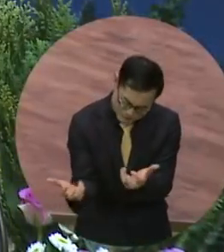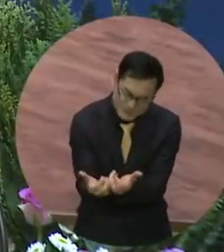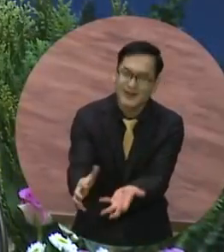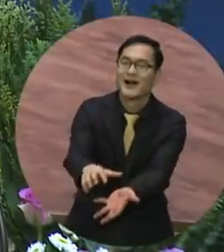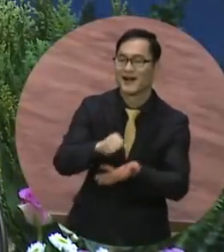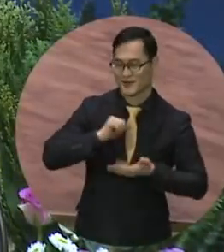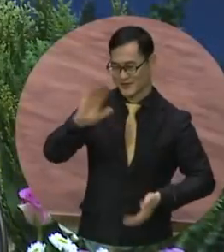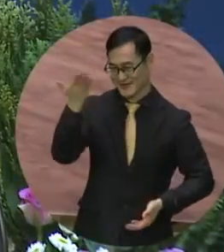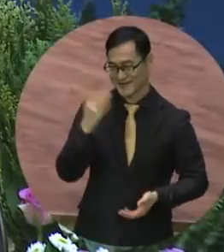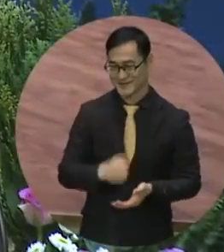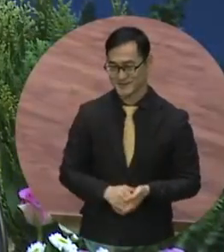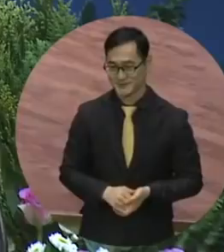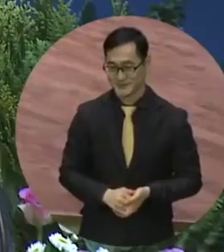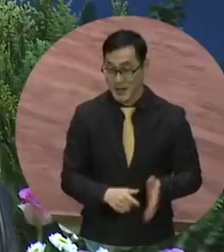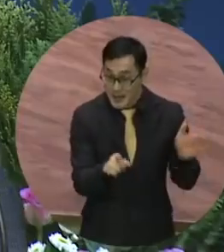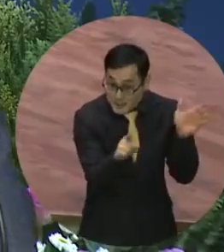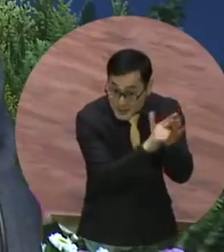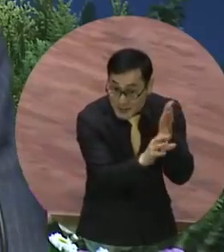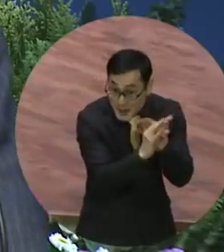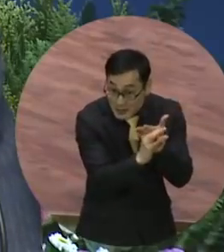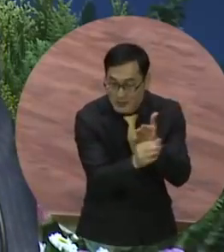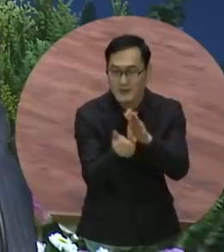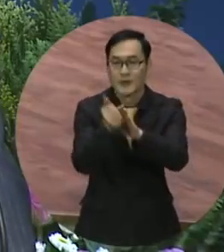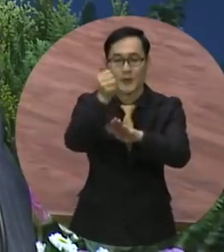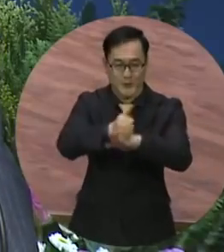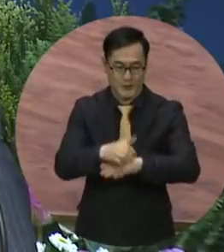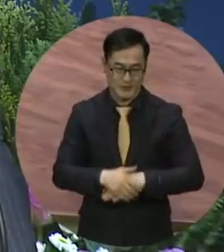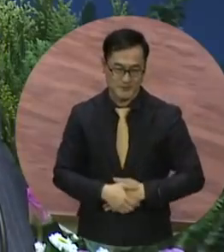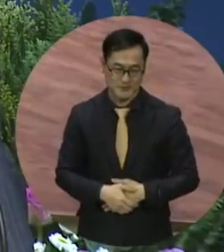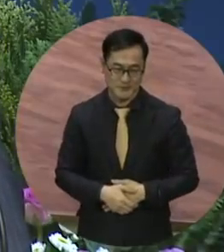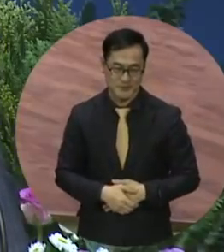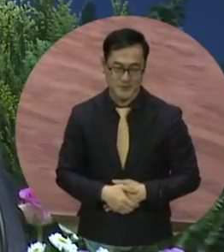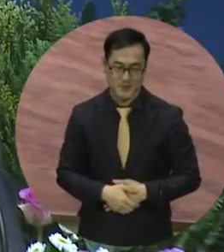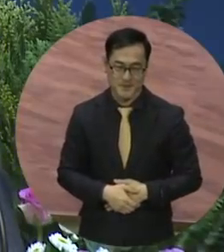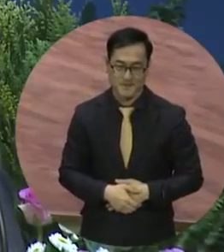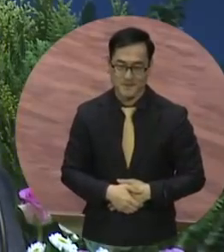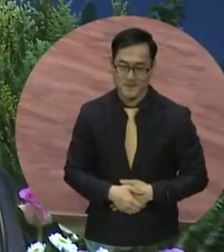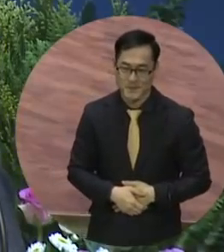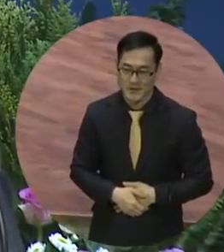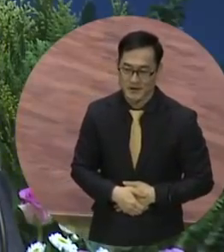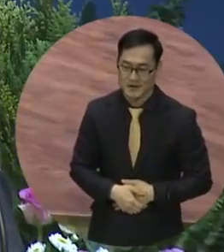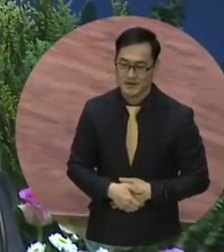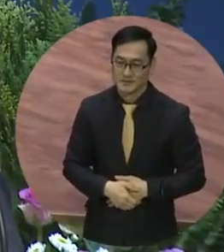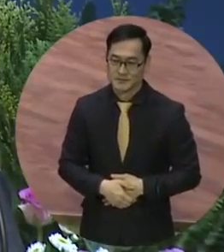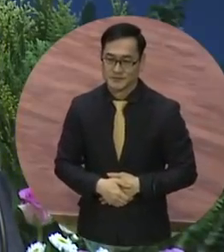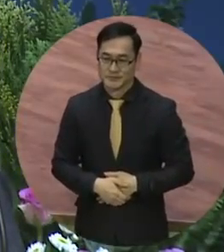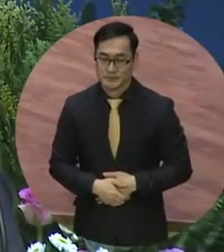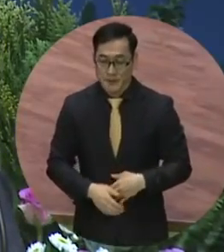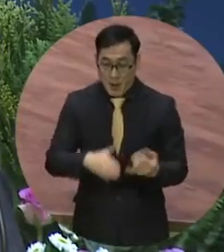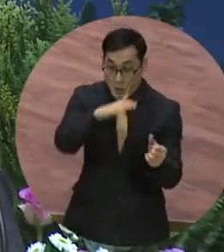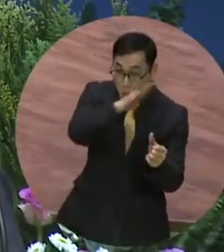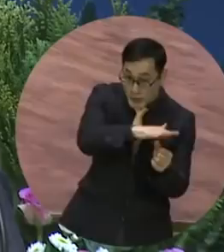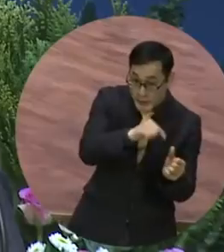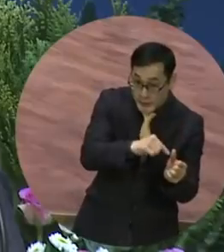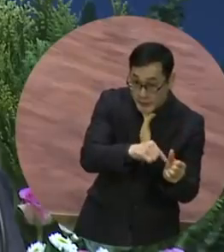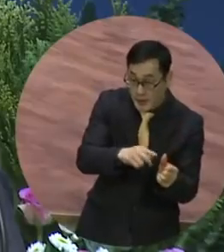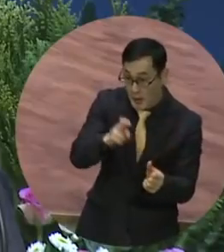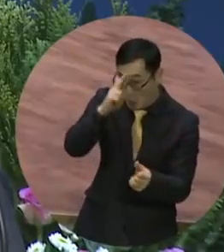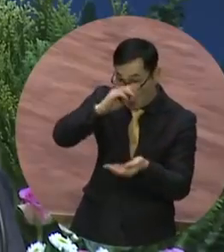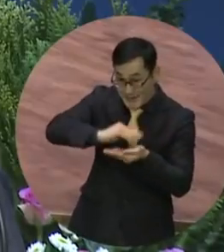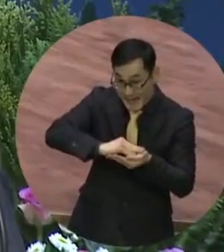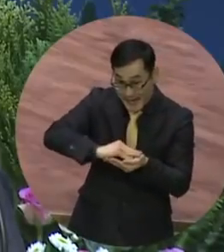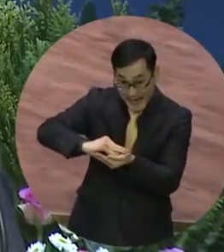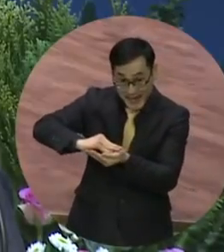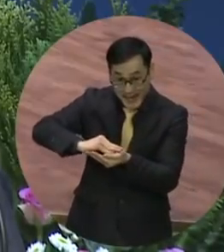믿으시기 바랍니다. 이해가 안 돼. 이해가 어떻게 소년 도시락 하나로